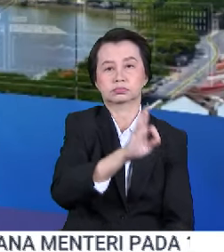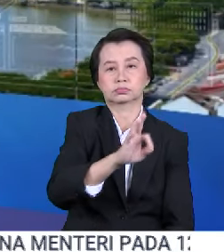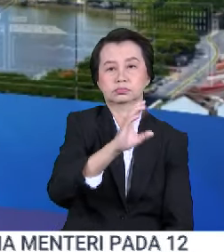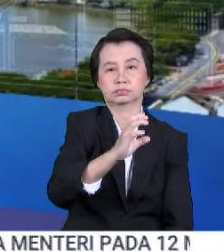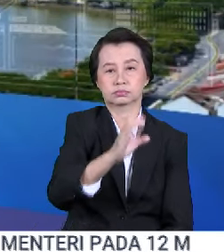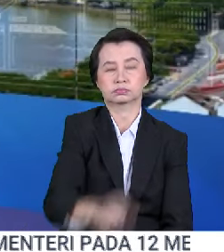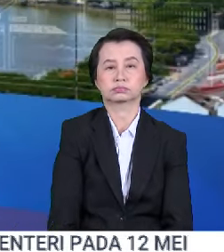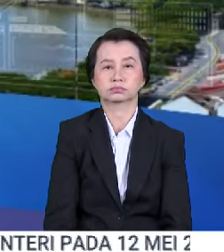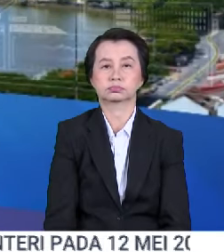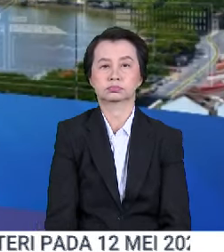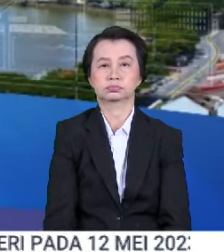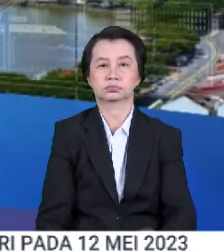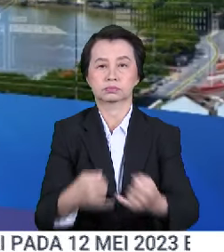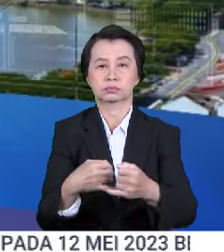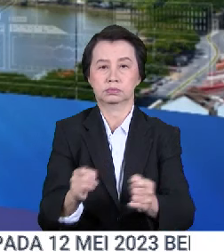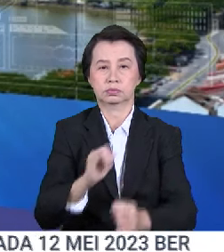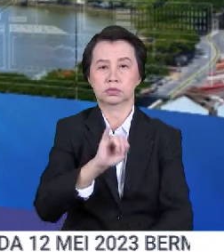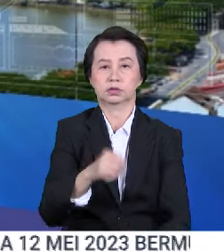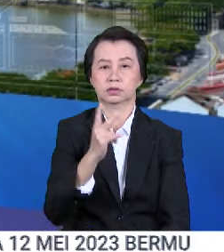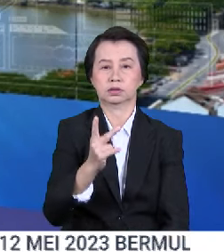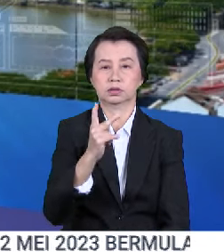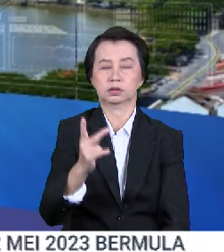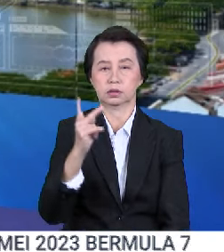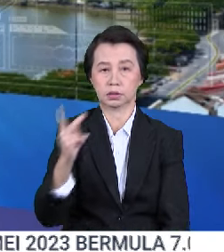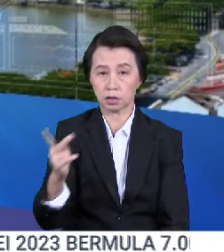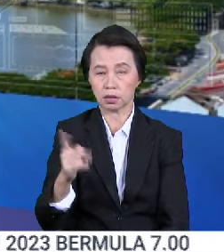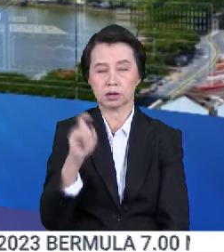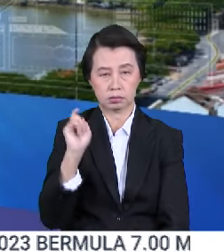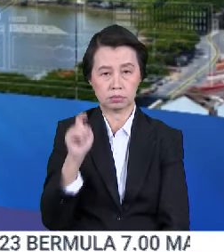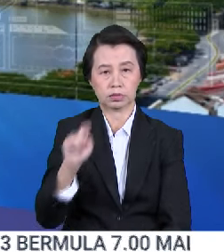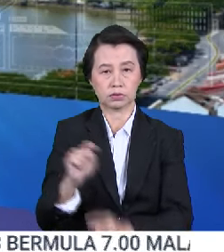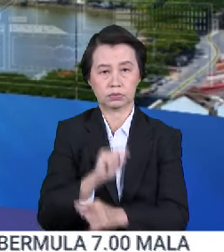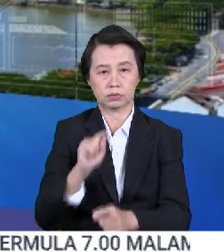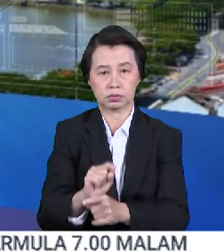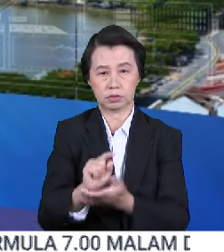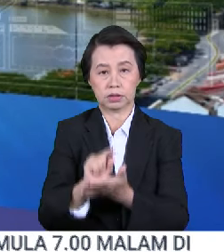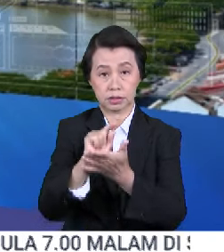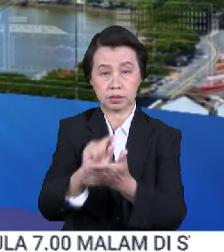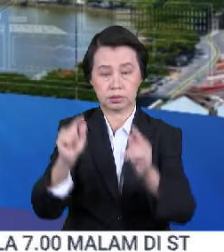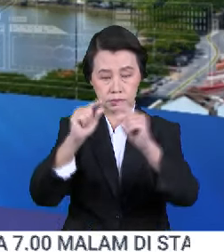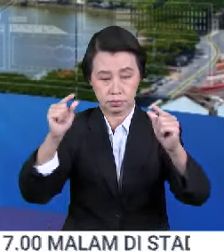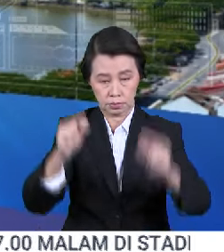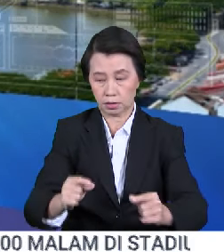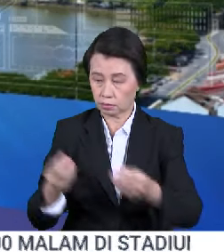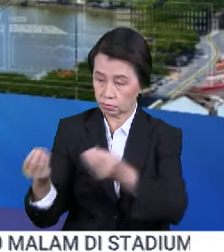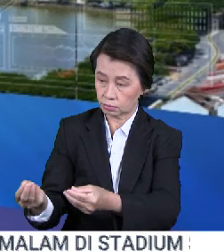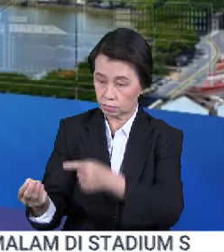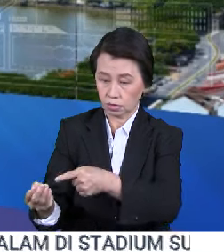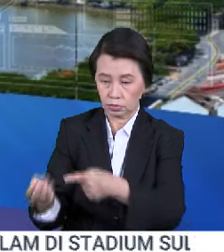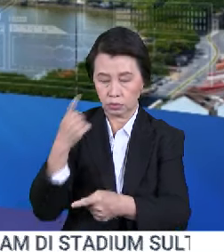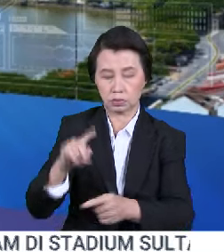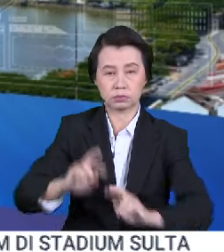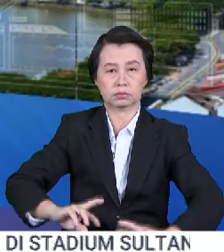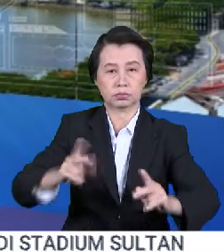kemajuan dan keselamatan Kampung perlu menggunakan keran yang disalurkan oleh kerajaan sebaik mungkin bagi